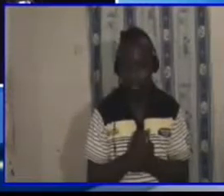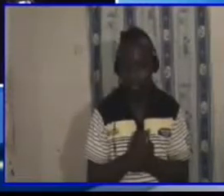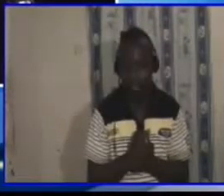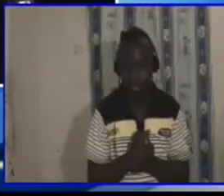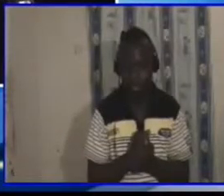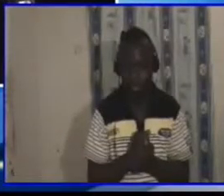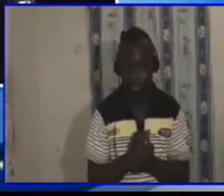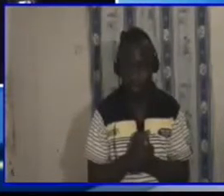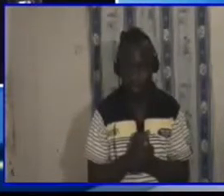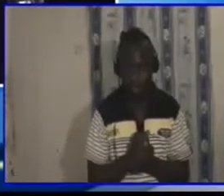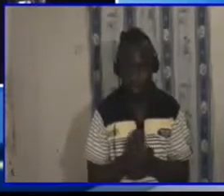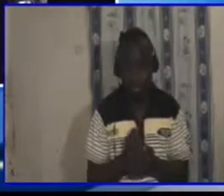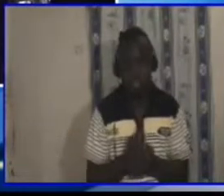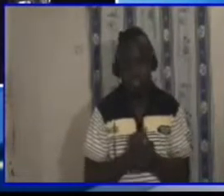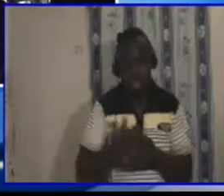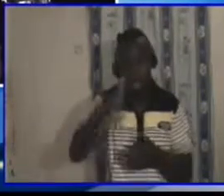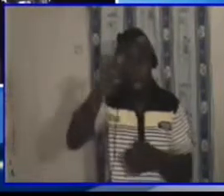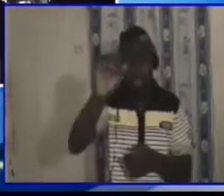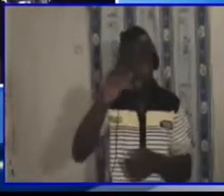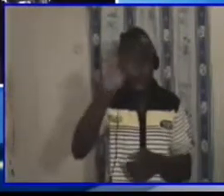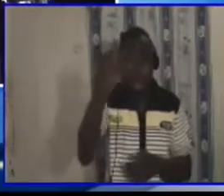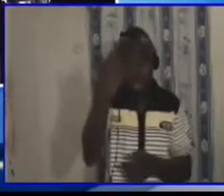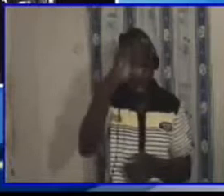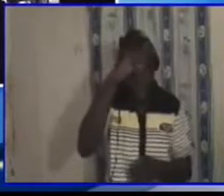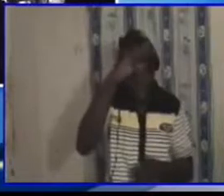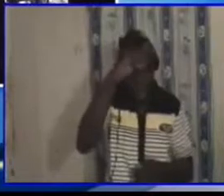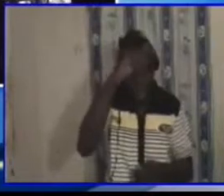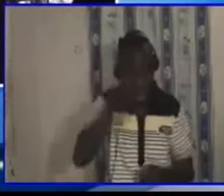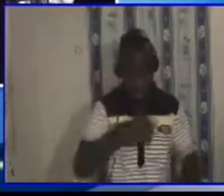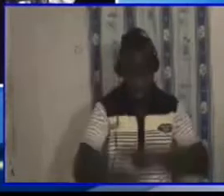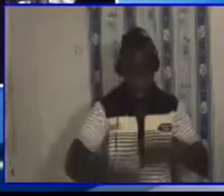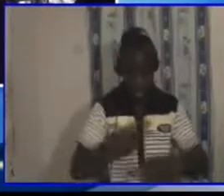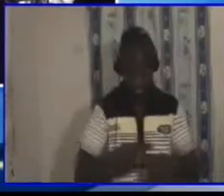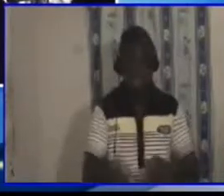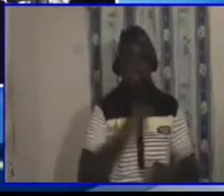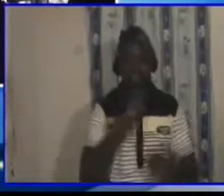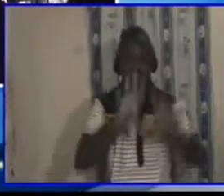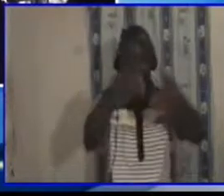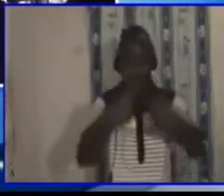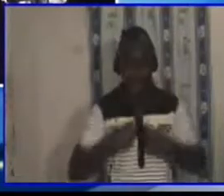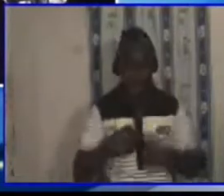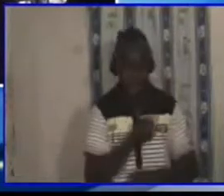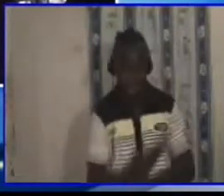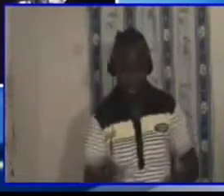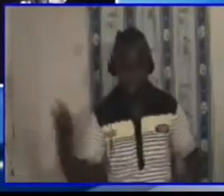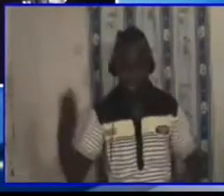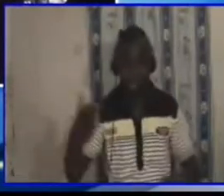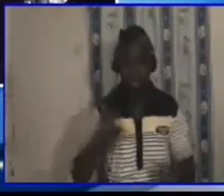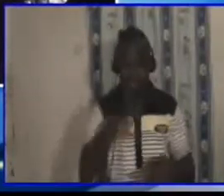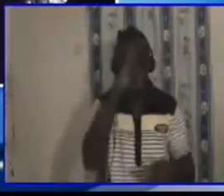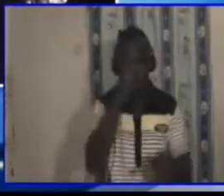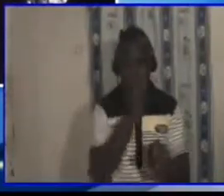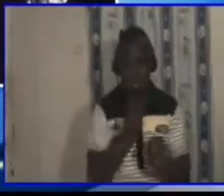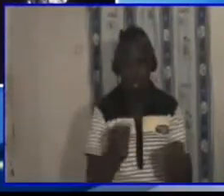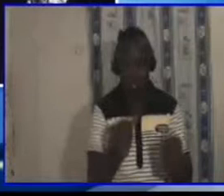il primo corinzi capitolo 2 verso 14 ora